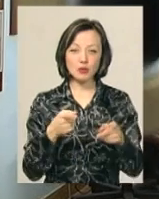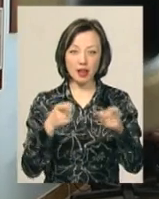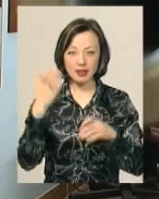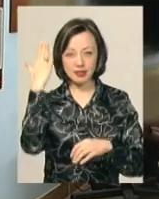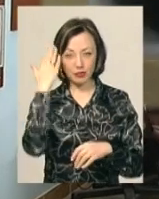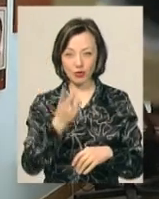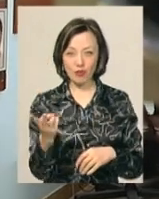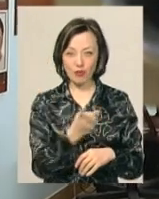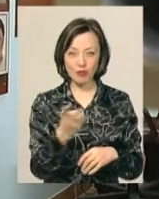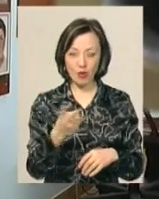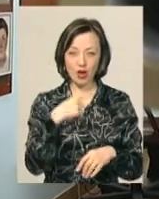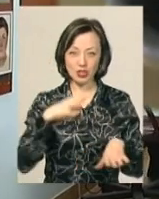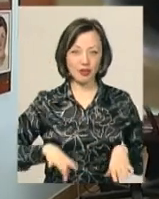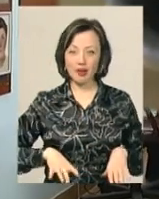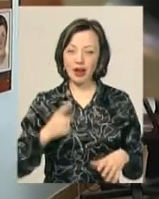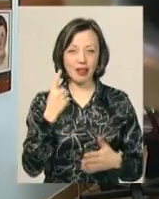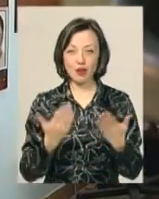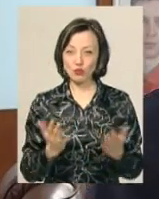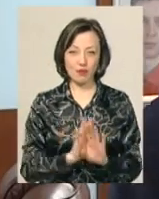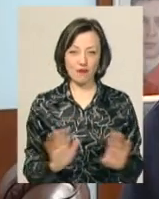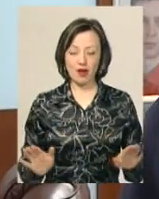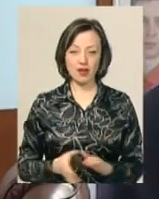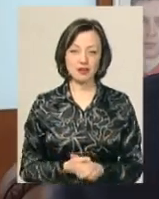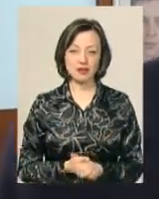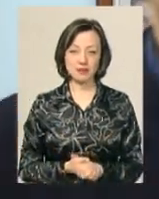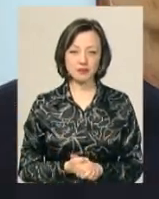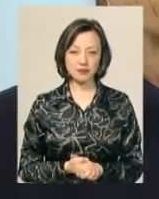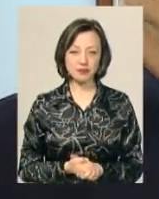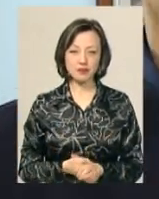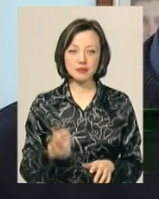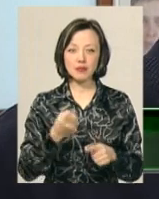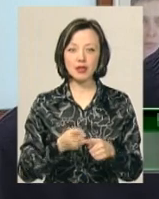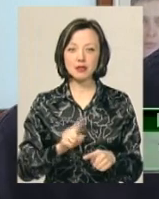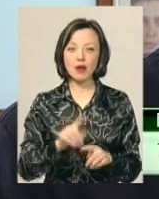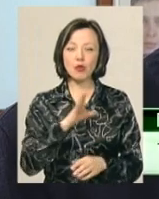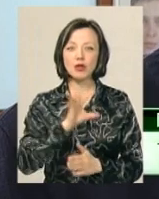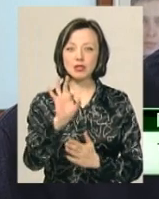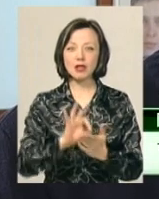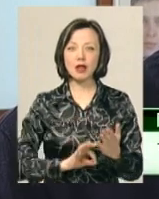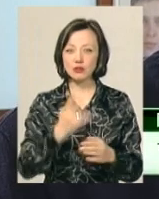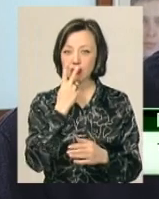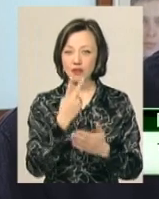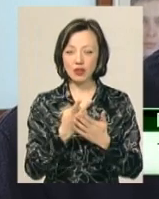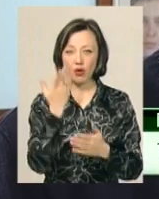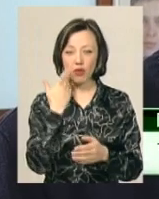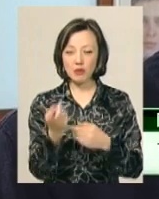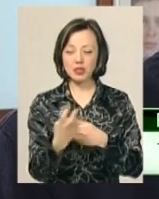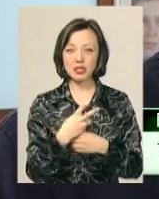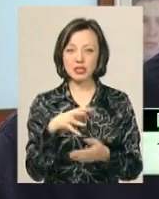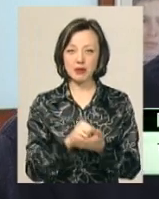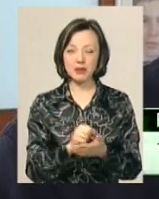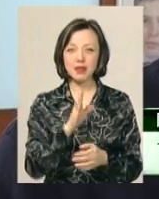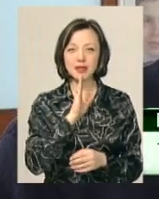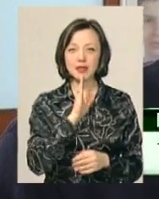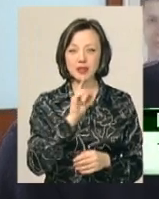Христини і Дениса, запевнив тренер, не сумнівається. Це було, в принципі, видно зразу, коли вони тільки до мене прийшли займатися, тому що